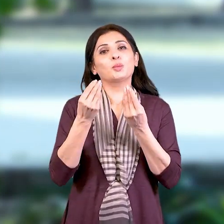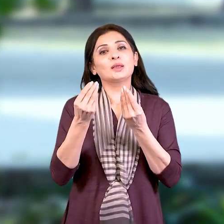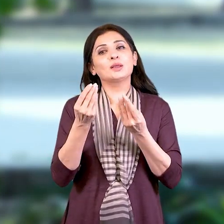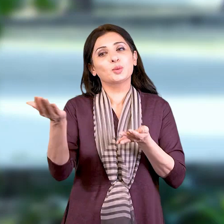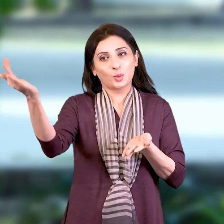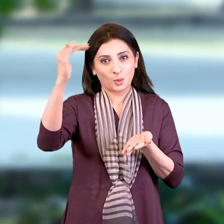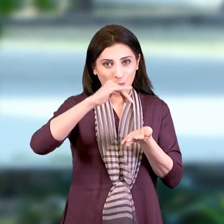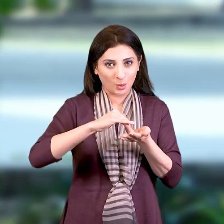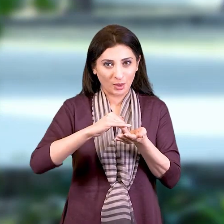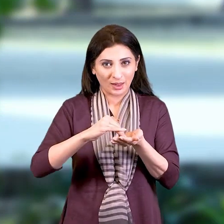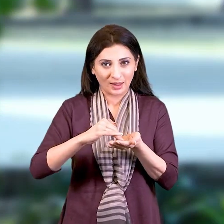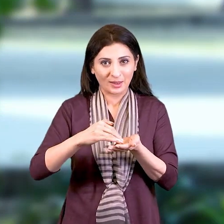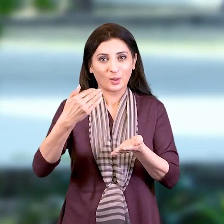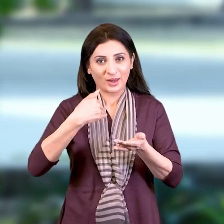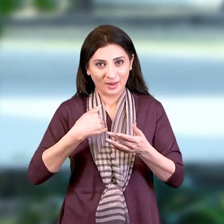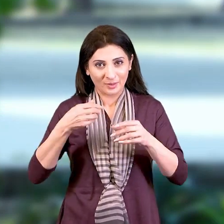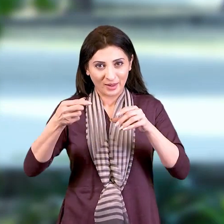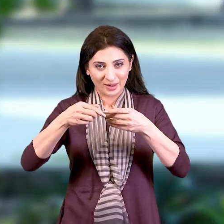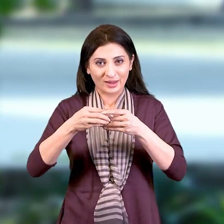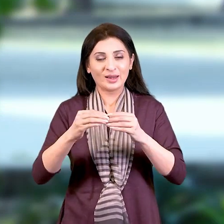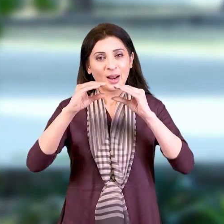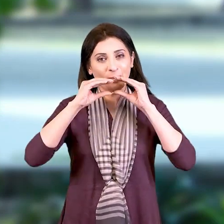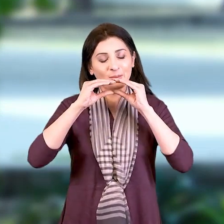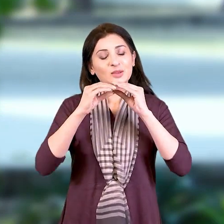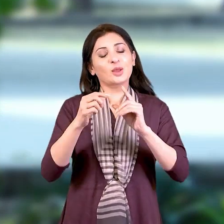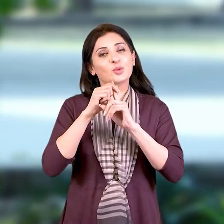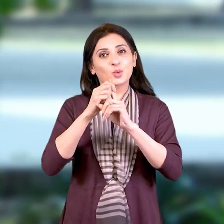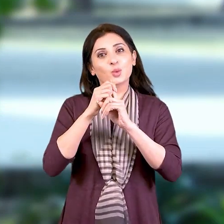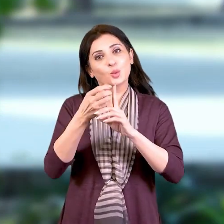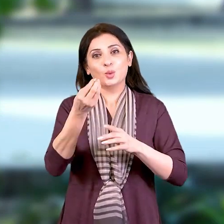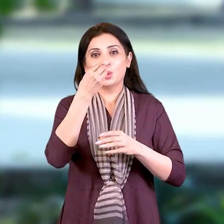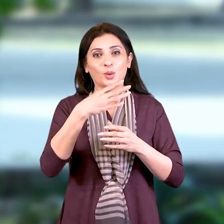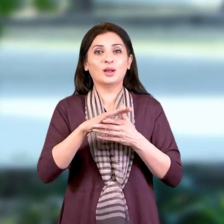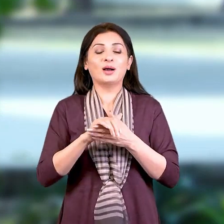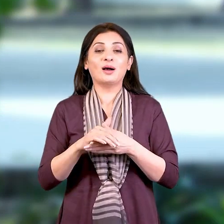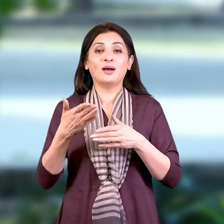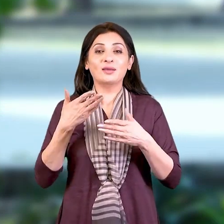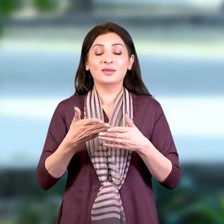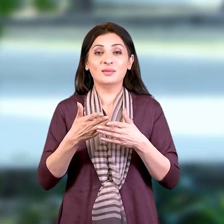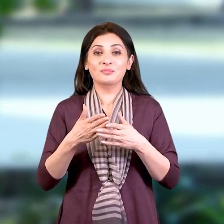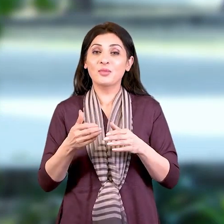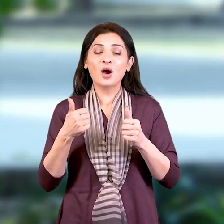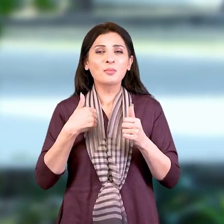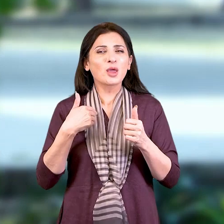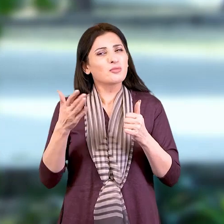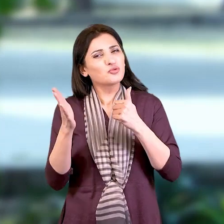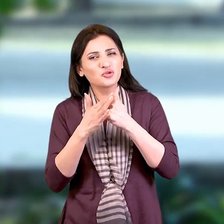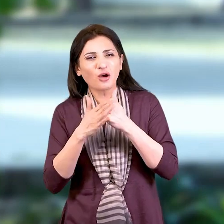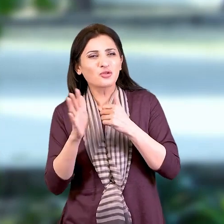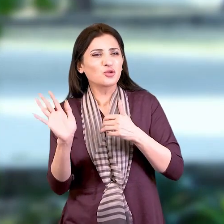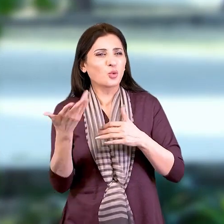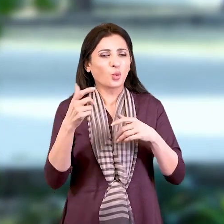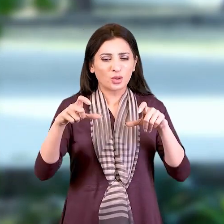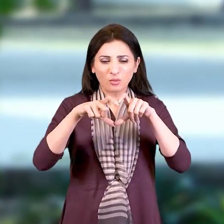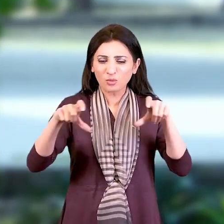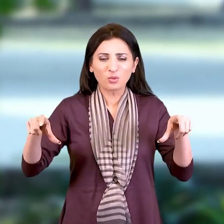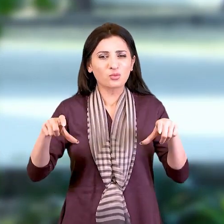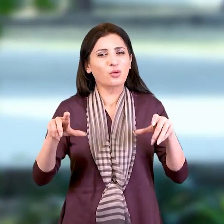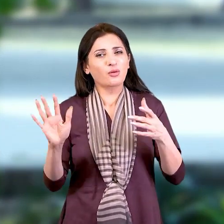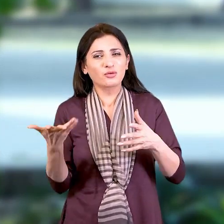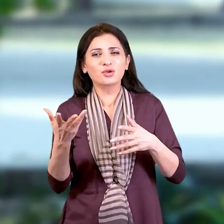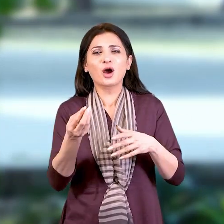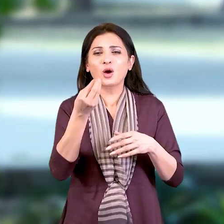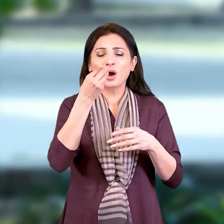shot. We do all kinds of events. I mean, you name it at the moment. We've done events. Like अगर आप शादी का कोई भी फंक्शन